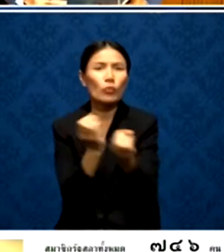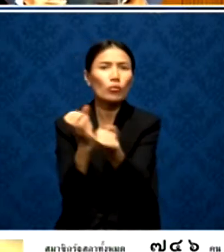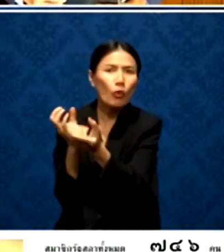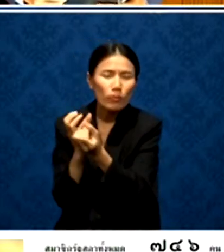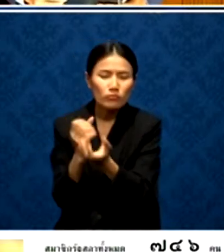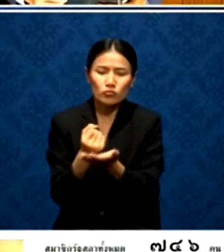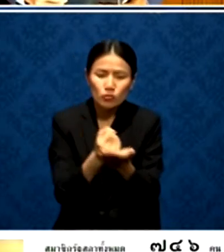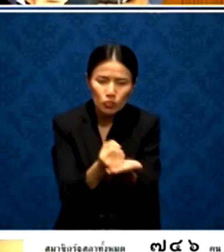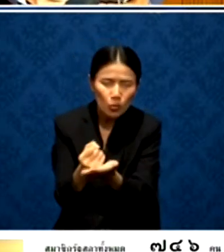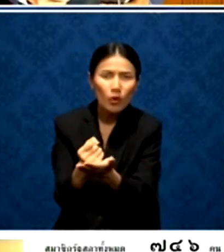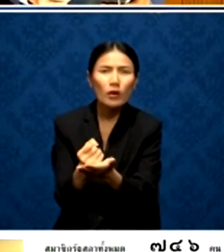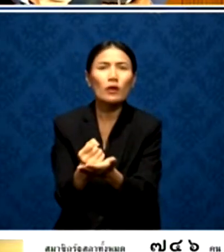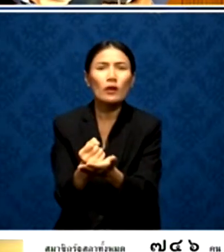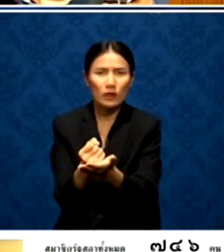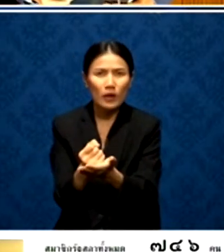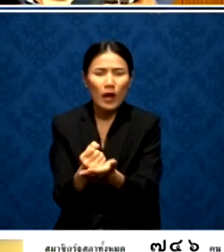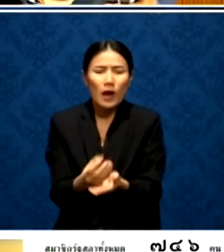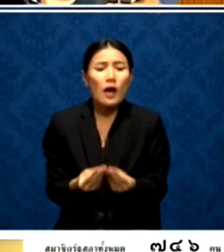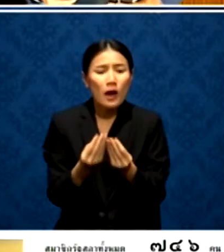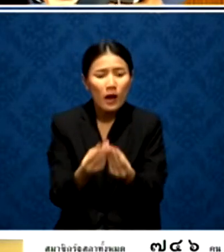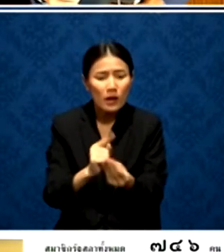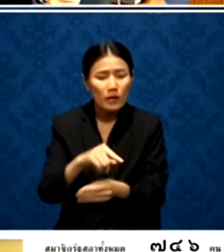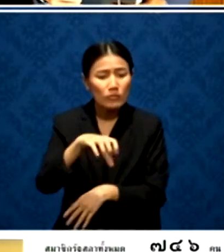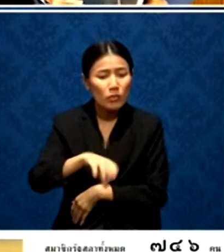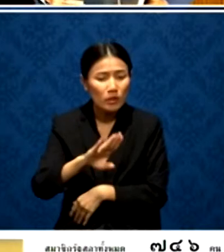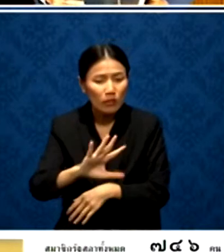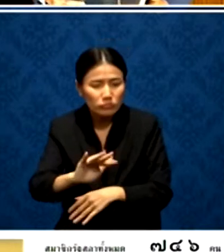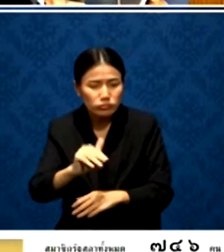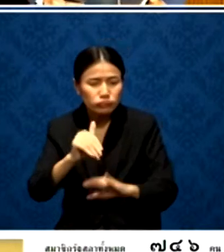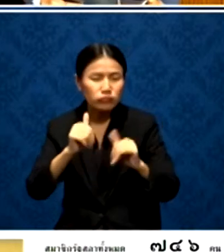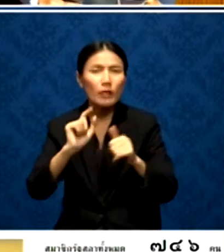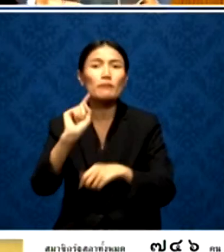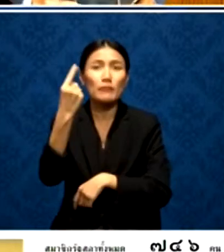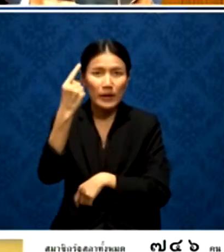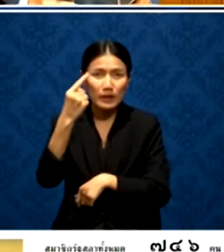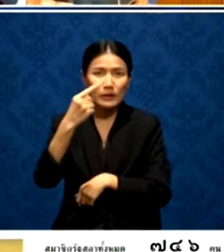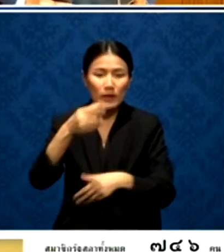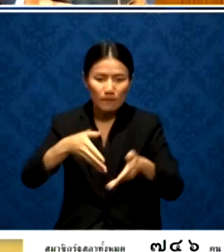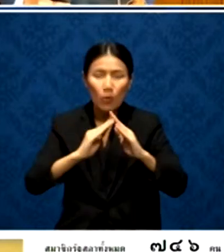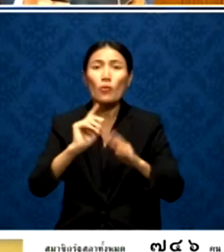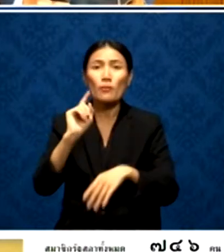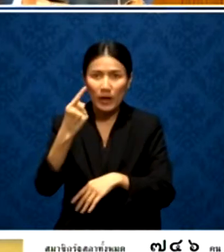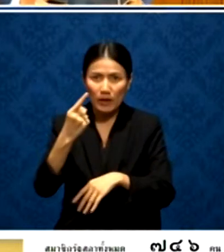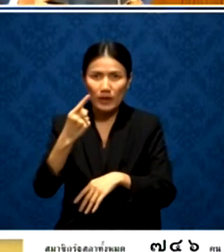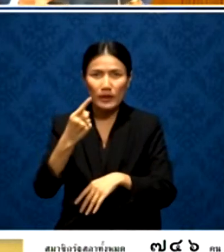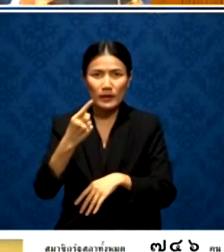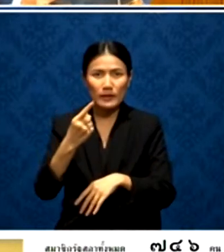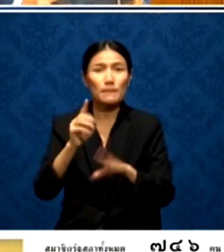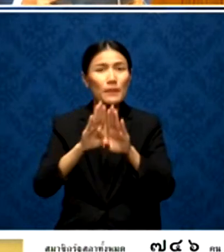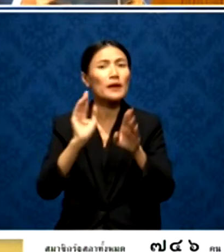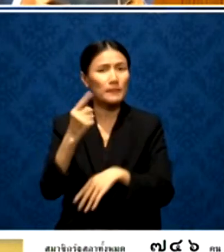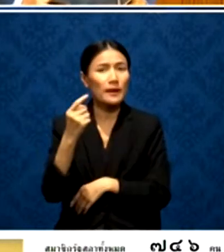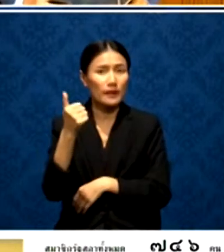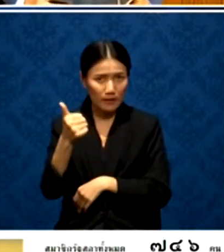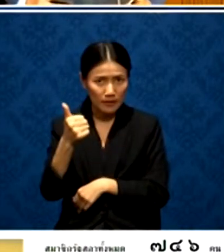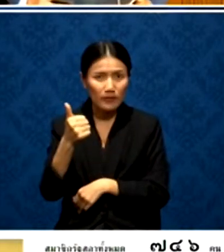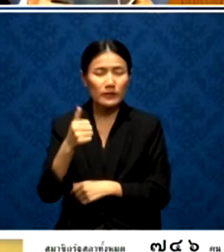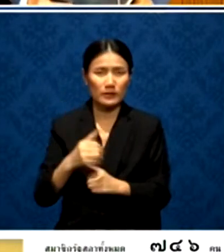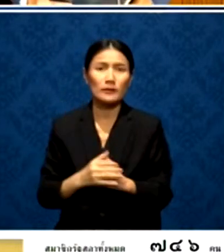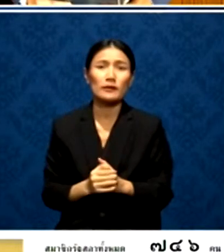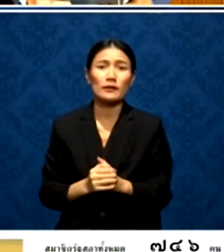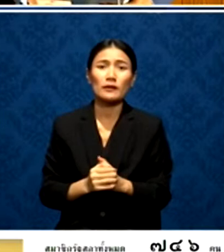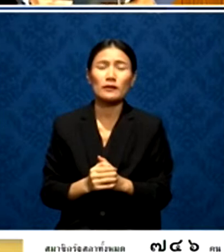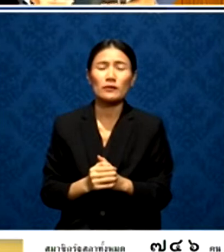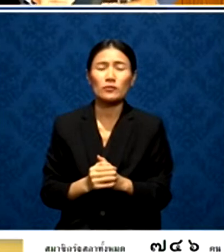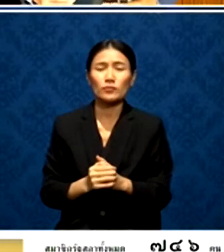ให้ได้มีโอกาสการฟื้นตัวและกลับมาดำเนินธุรกิจได้อีกครั้งนอกจากนี้รัฐบาล